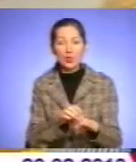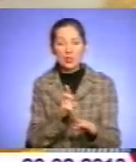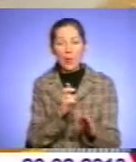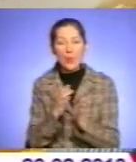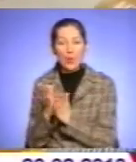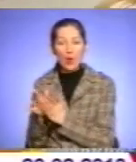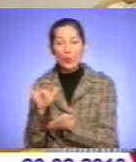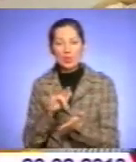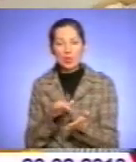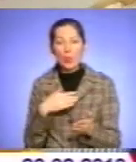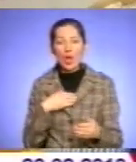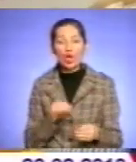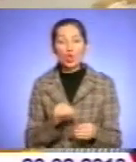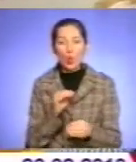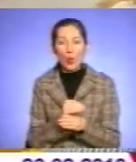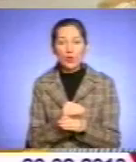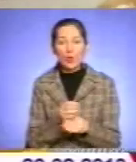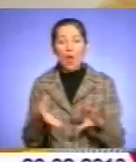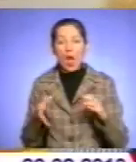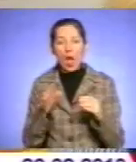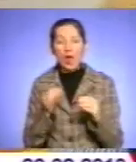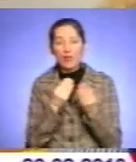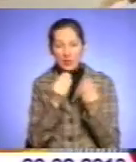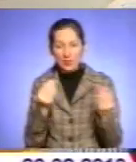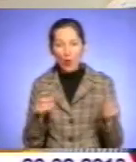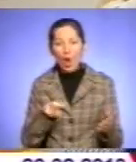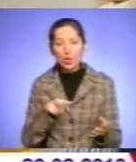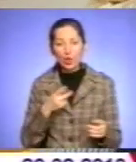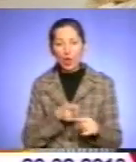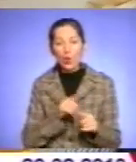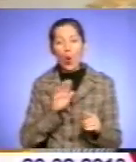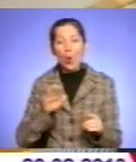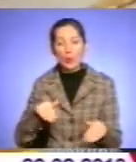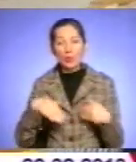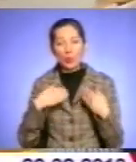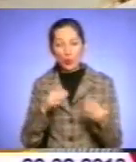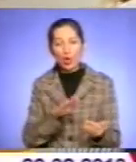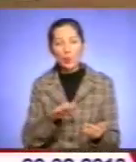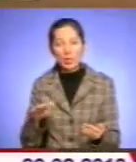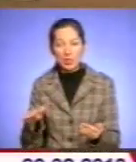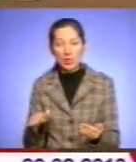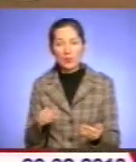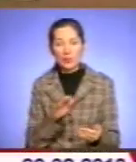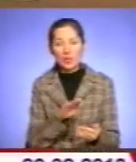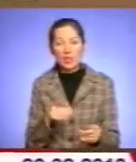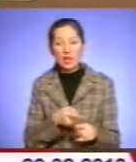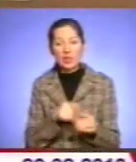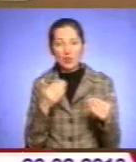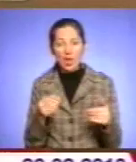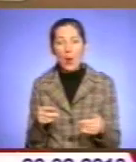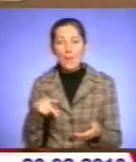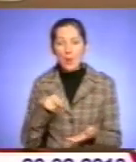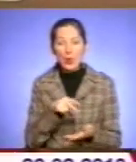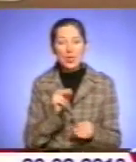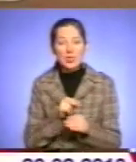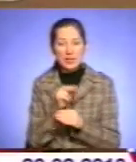бібліомістечку, ми доповнюємо виставкою літератури, яку потім пропонуємо діткам. Ті дітки, що вже приходять на